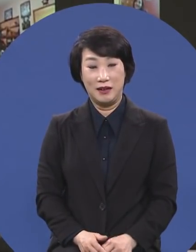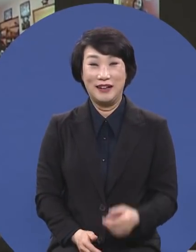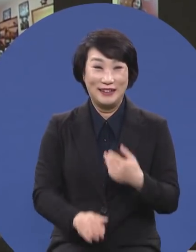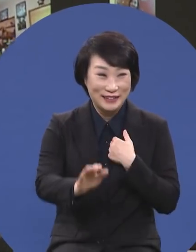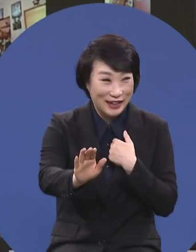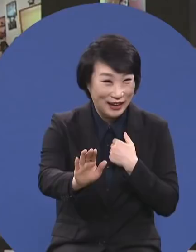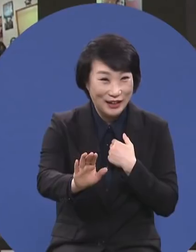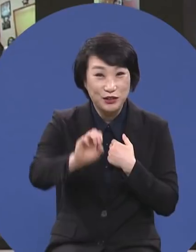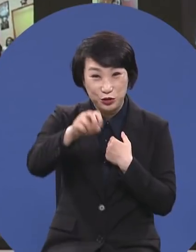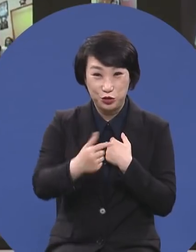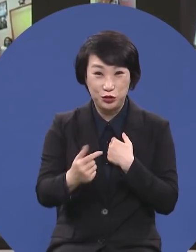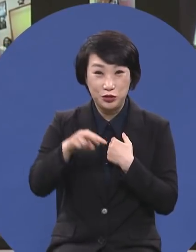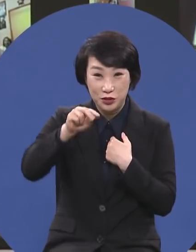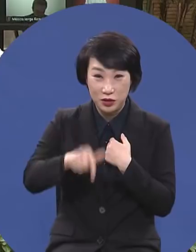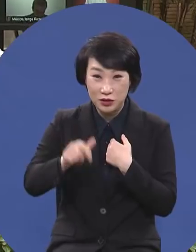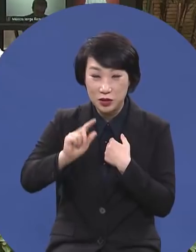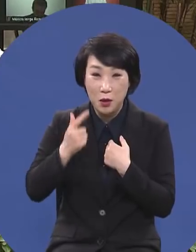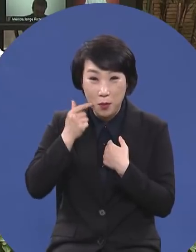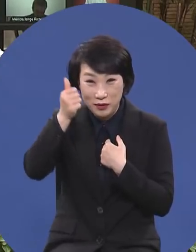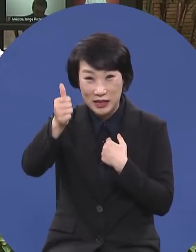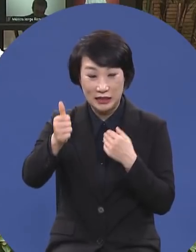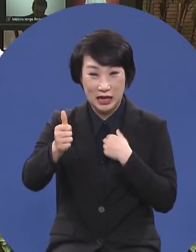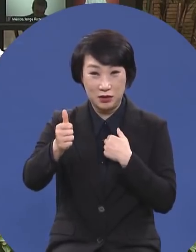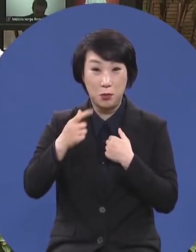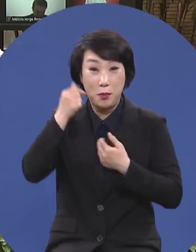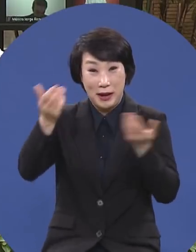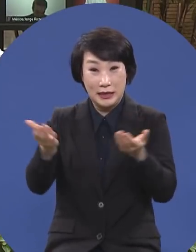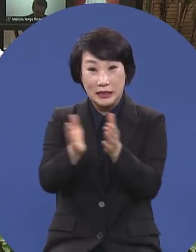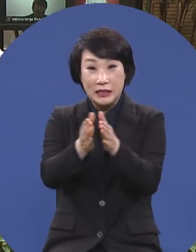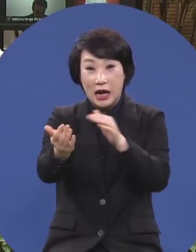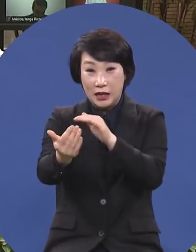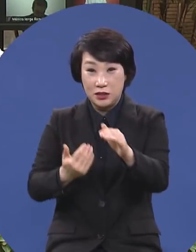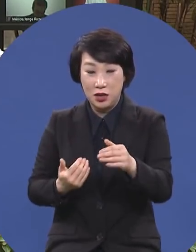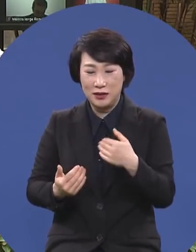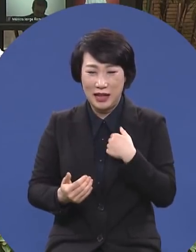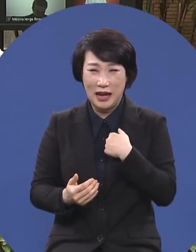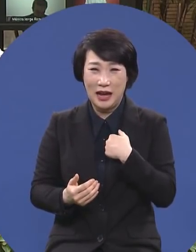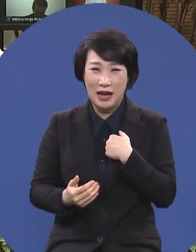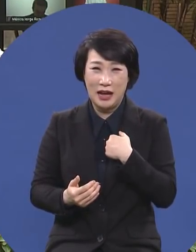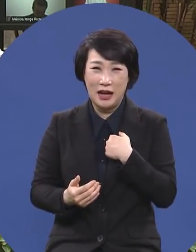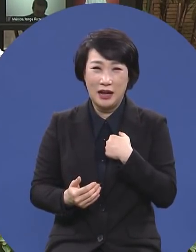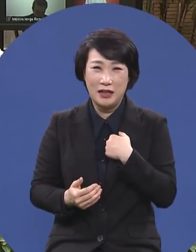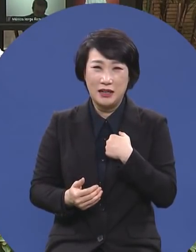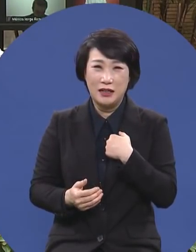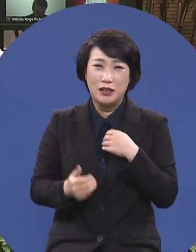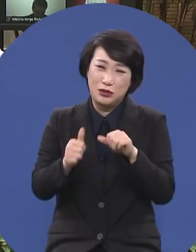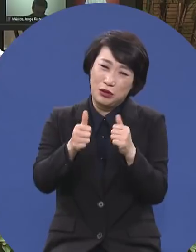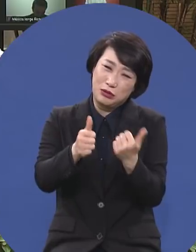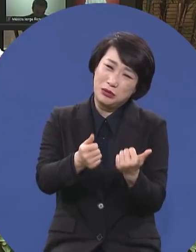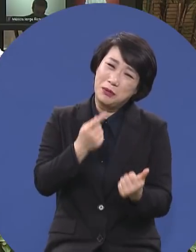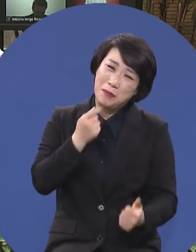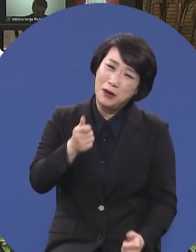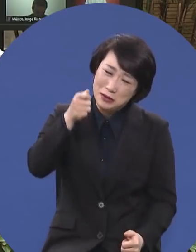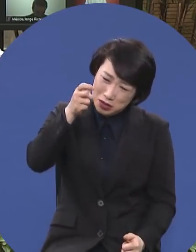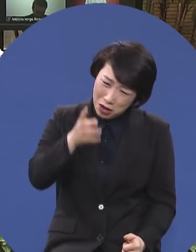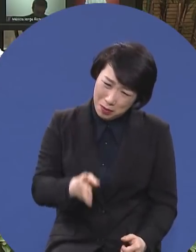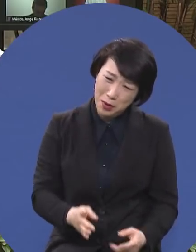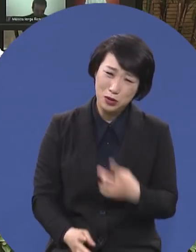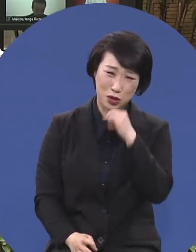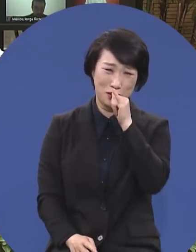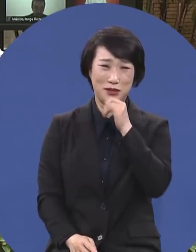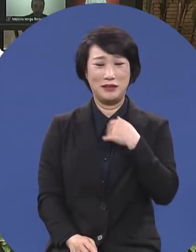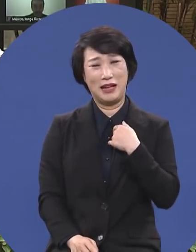저 윤석전 목사도요, 목회하기 전부터 여러 번 죽을 뻔했잖아요.